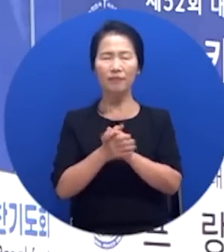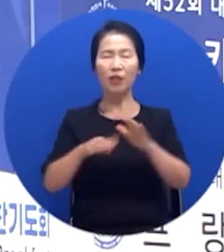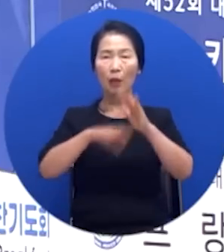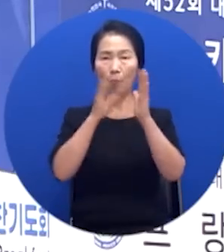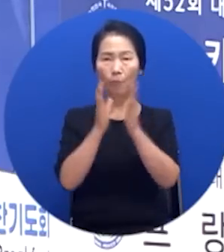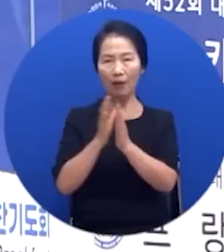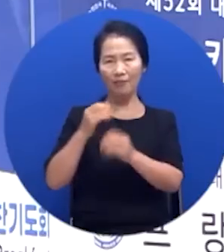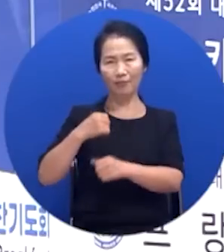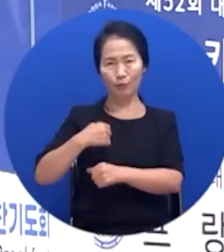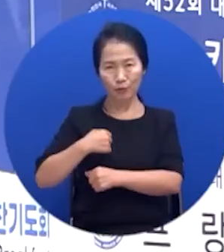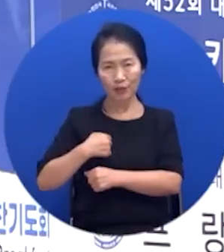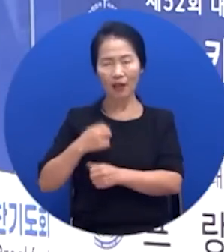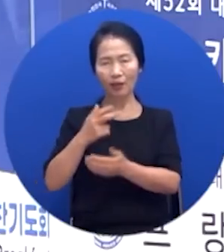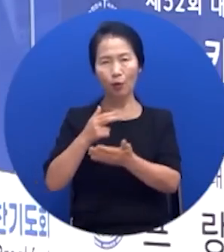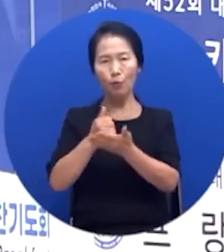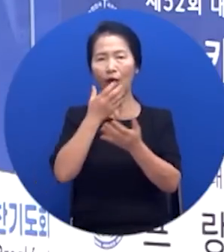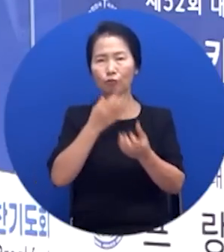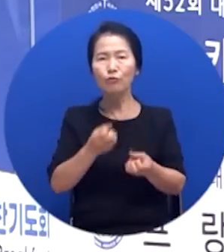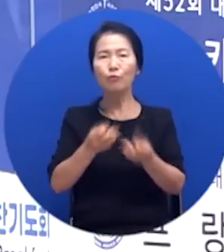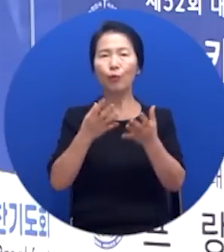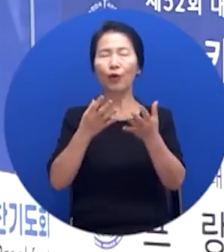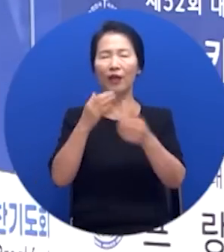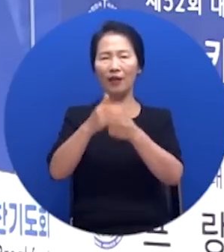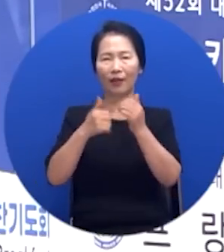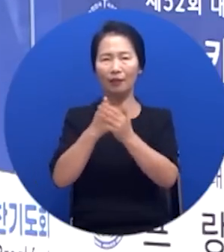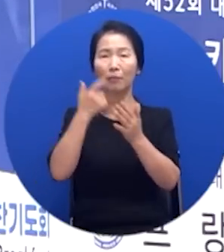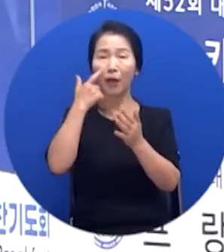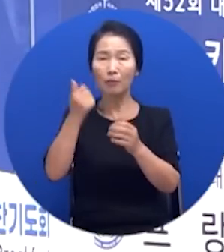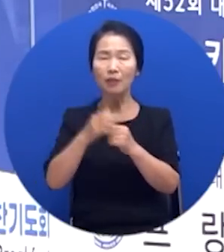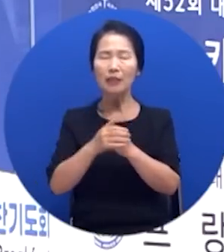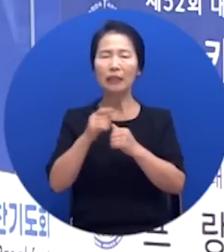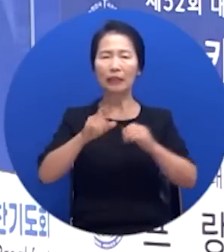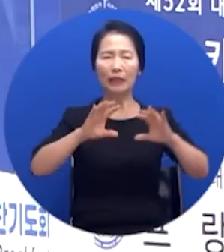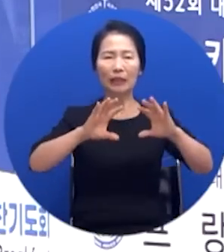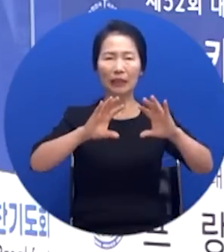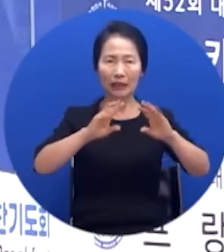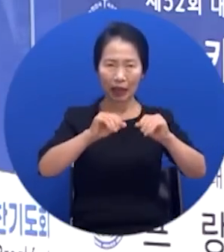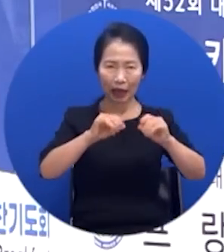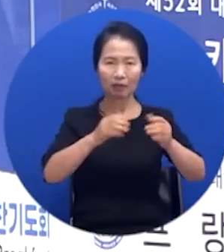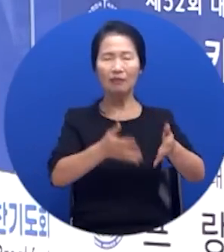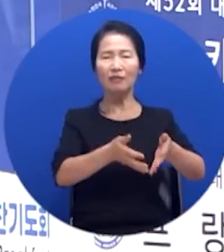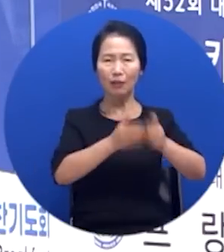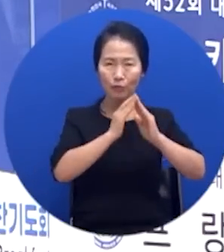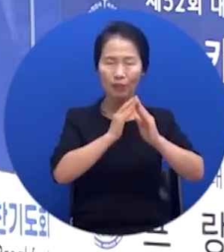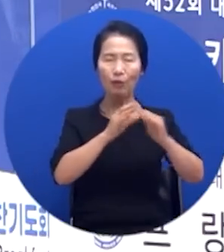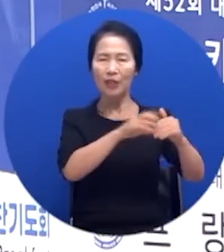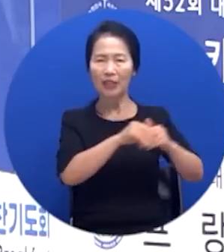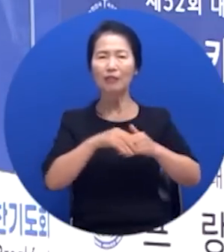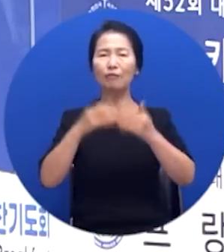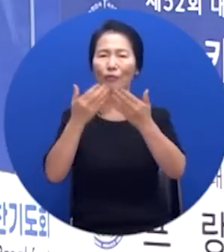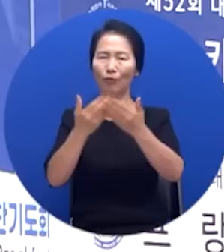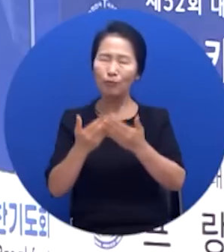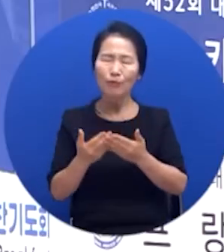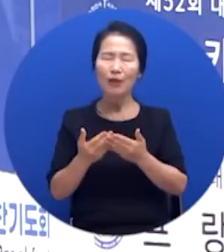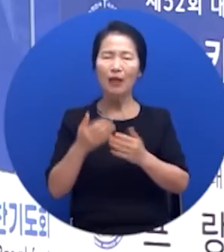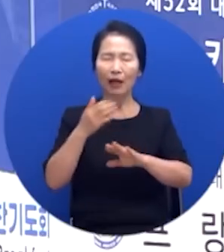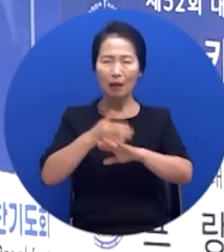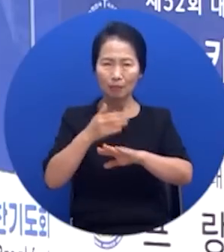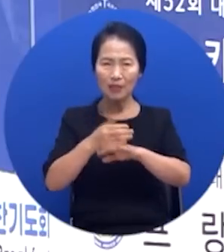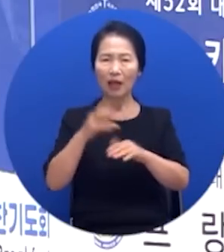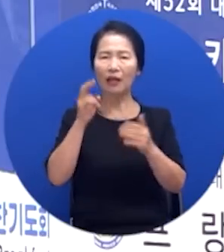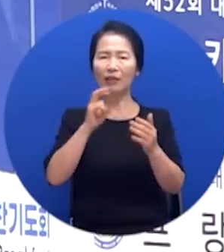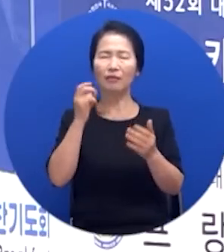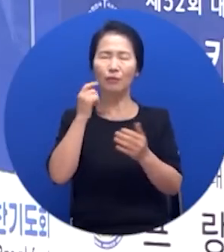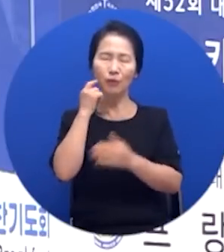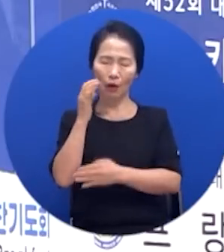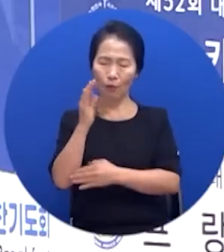만군의 여호와 축복의 하나님 아버지, 이 땅을 세우시고 이 나라를 이끌어오신 하나님께 감사와 찬송과